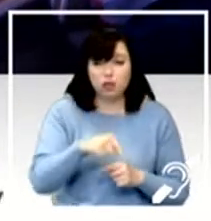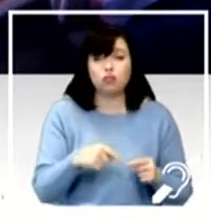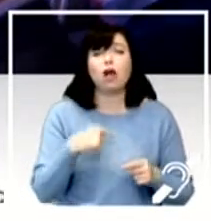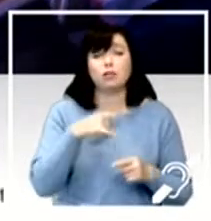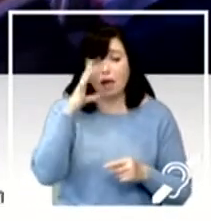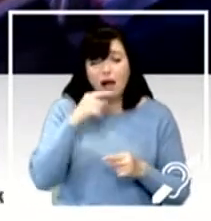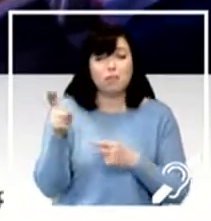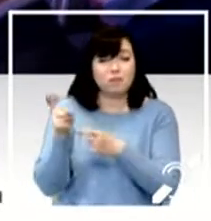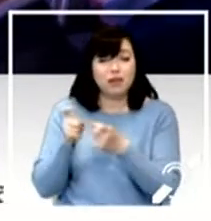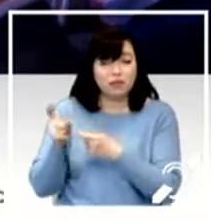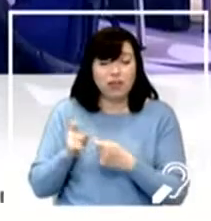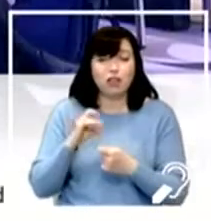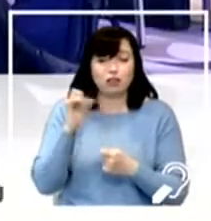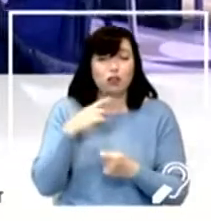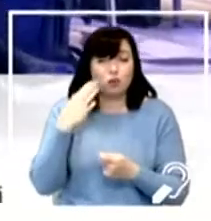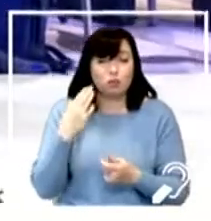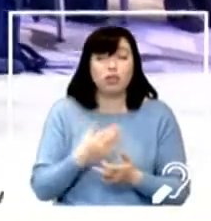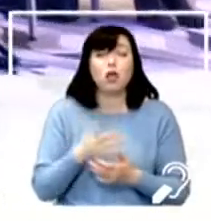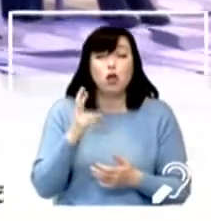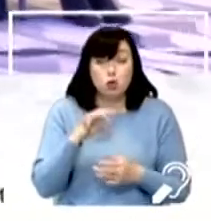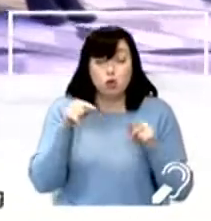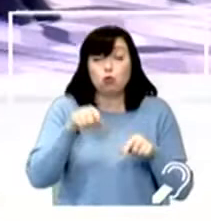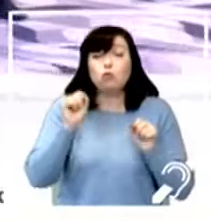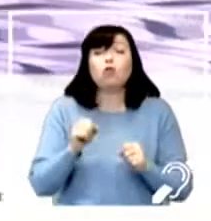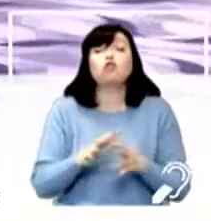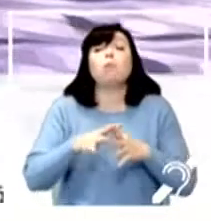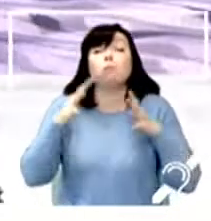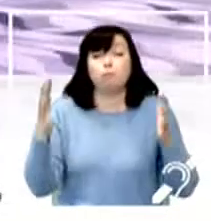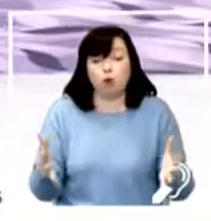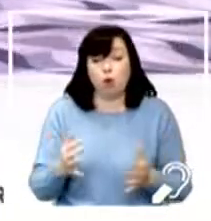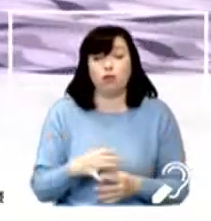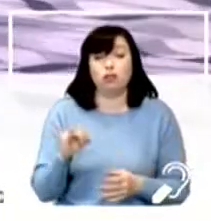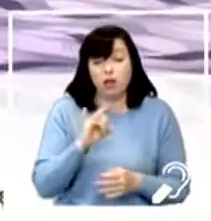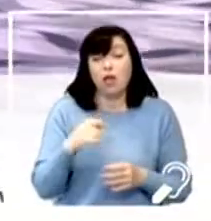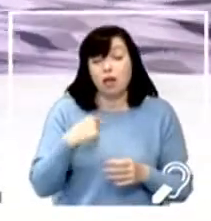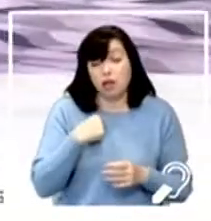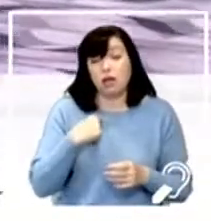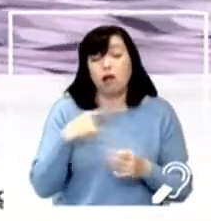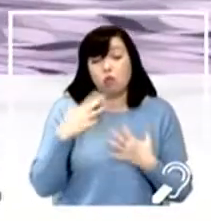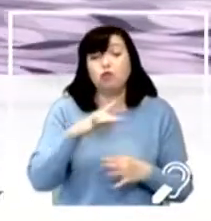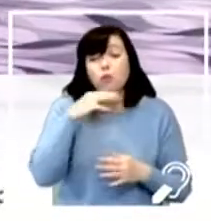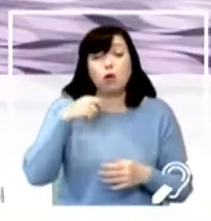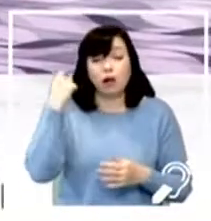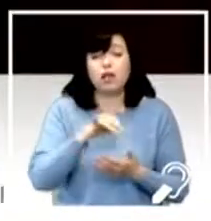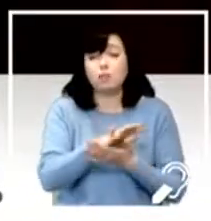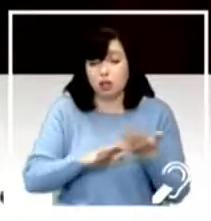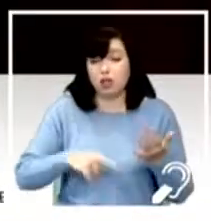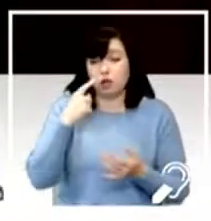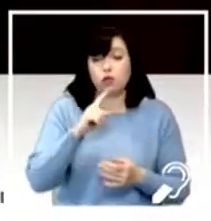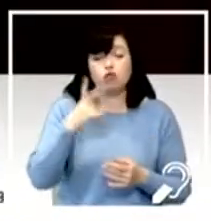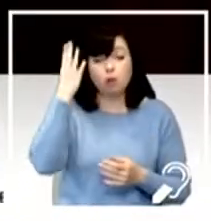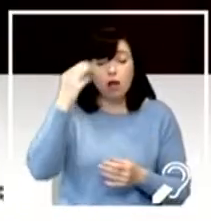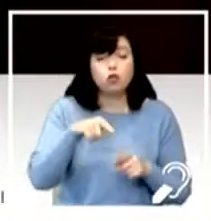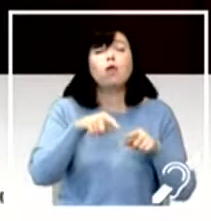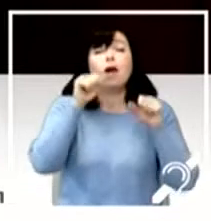atragem companii. Nu este normal, nu acesta este potențialul Republicii Moldova și continui să susțin ceea ce spun de ani de zile. Moldova este o destinație